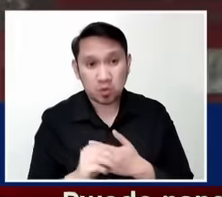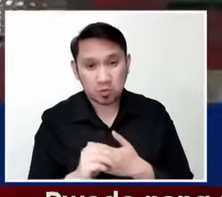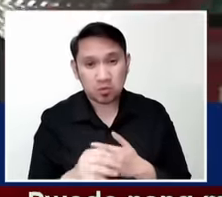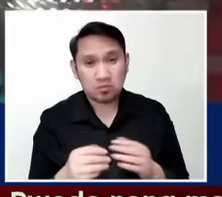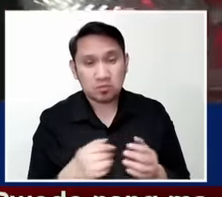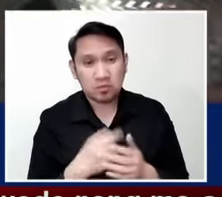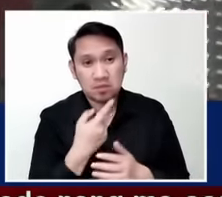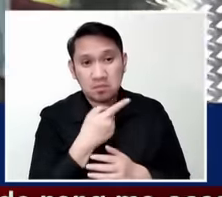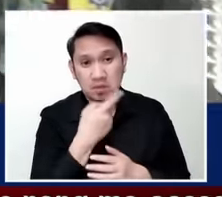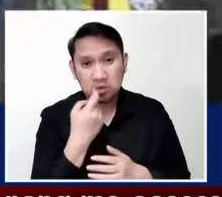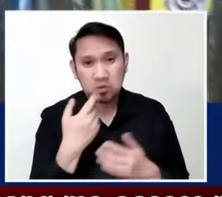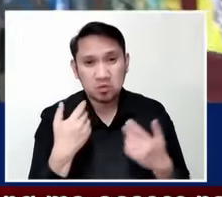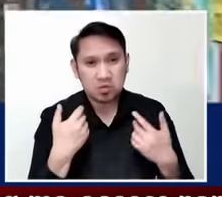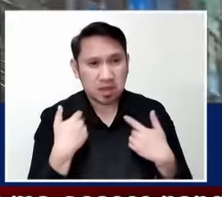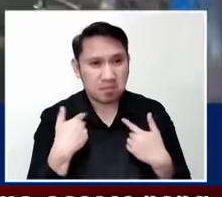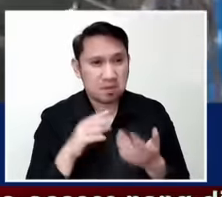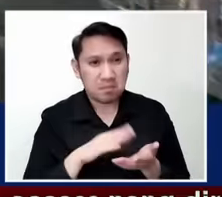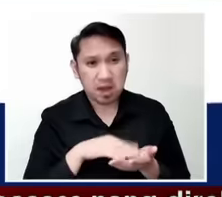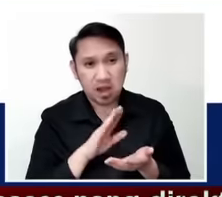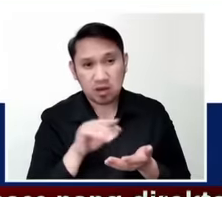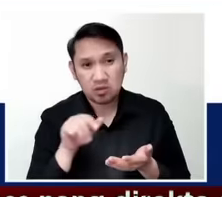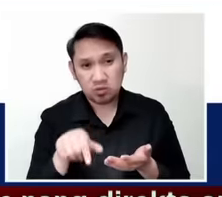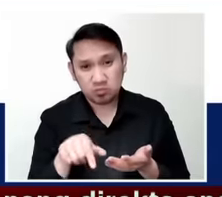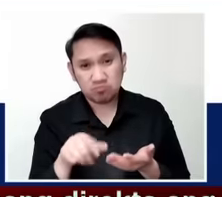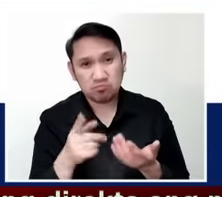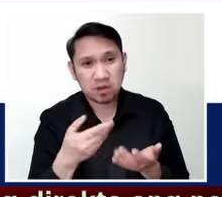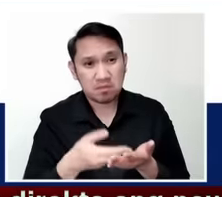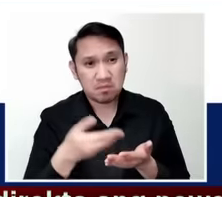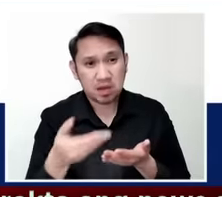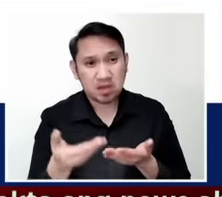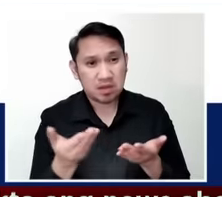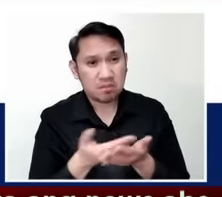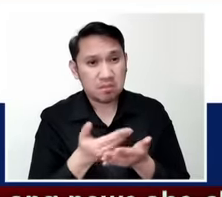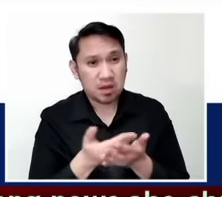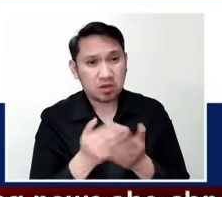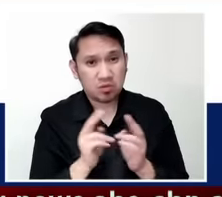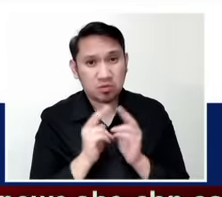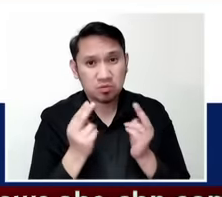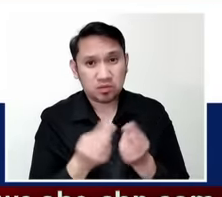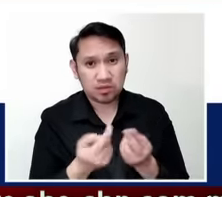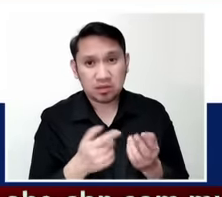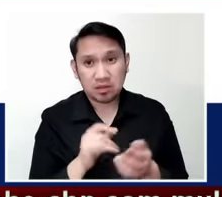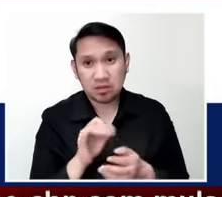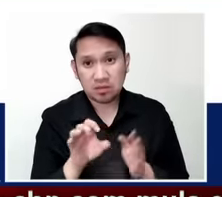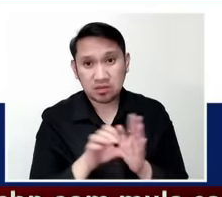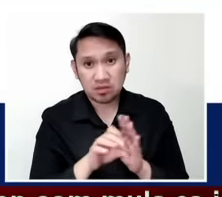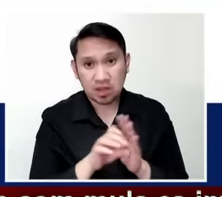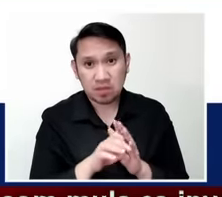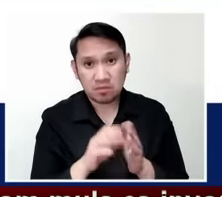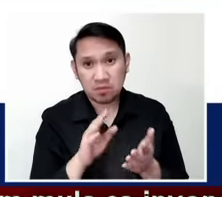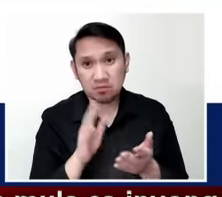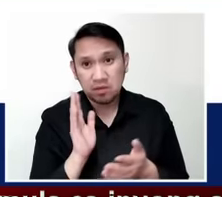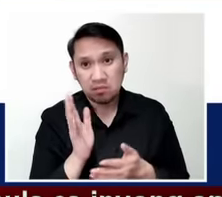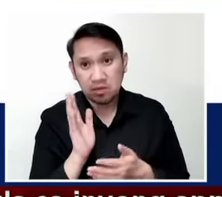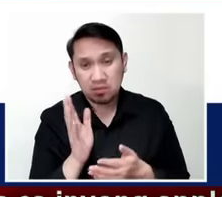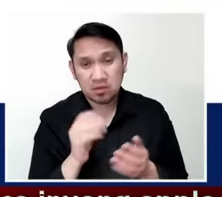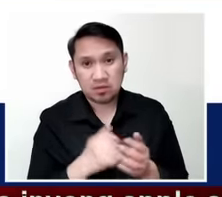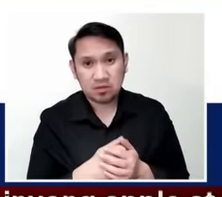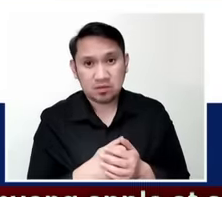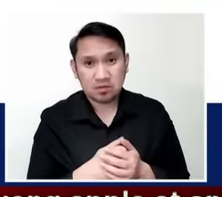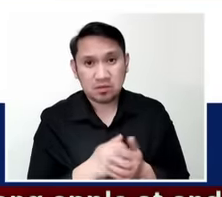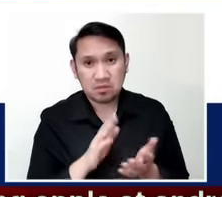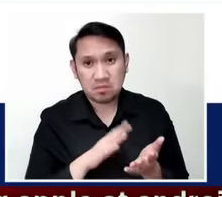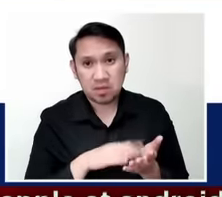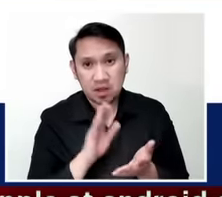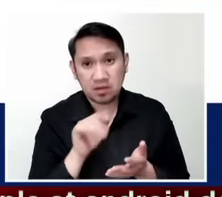amortization para makabili ng makabagong unit. Hindi malaam muna mag-50 at pag nag-50 yun, syempre aray yun, no? Ano po kinaibahan mo dun